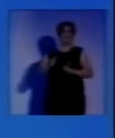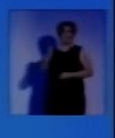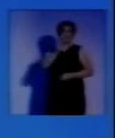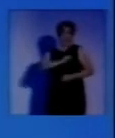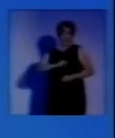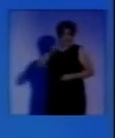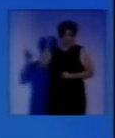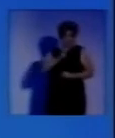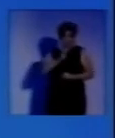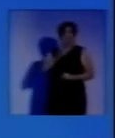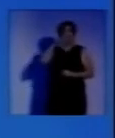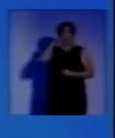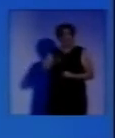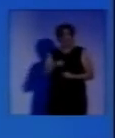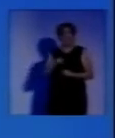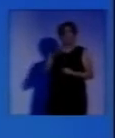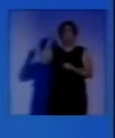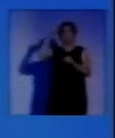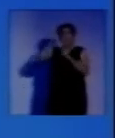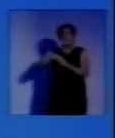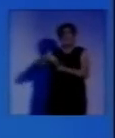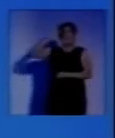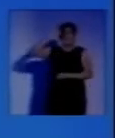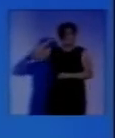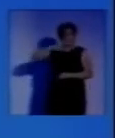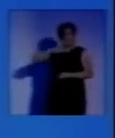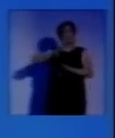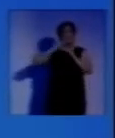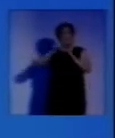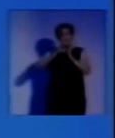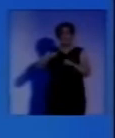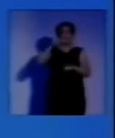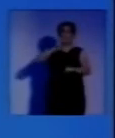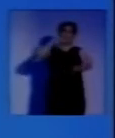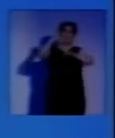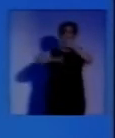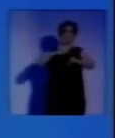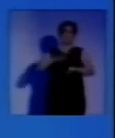2%, βούλησή μου είναι μέσα στη θητεία μας να προχωρήσουμε σε εξής αλλαγές.